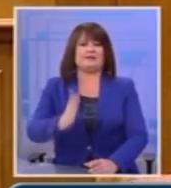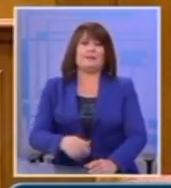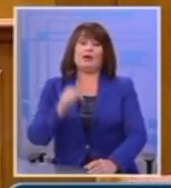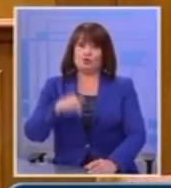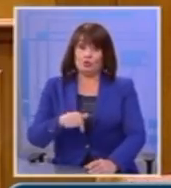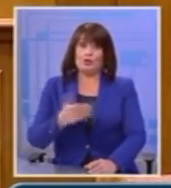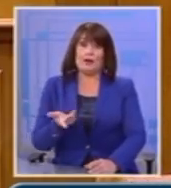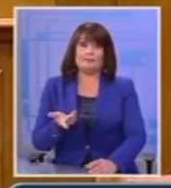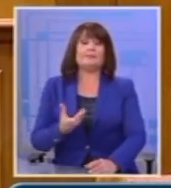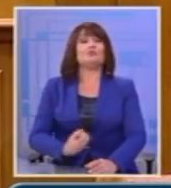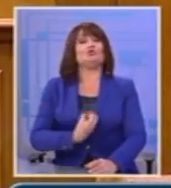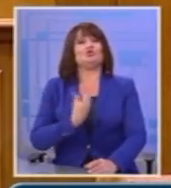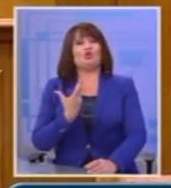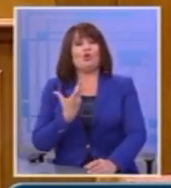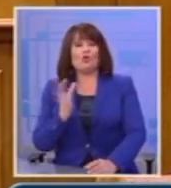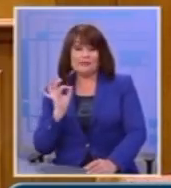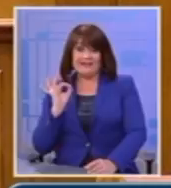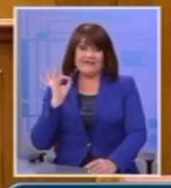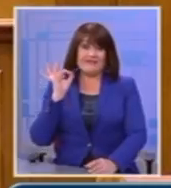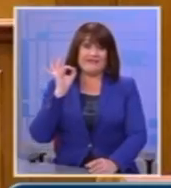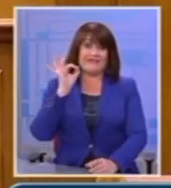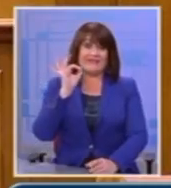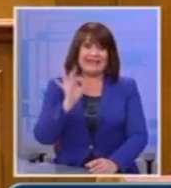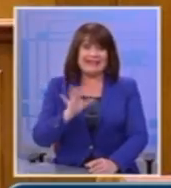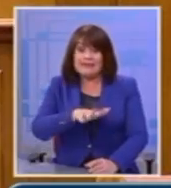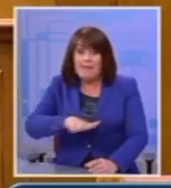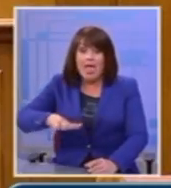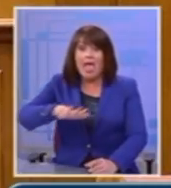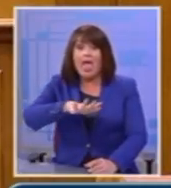Τώρα όμως έχω την αίσθηση ότι φτάσαμε στη διακεκαυμένη ζώνη.